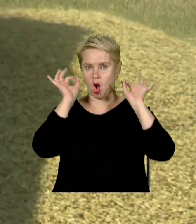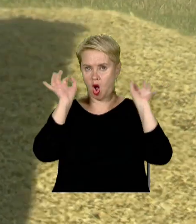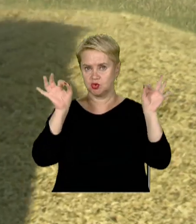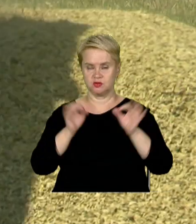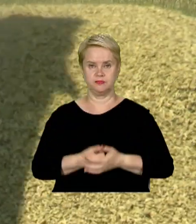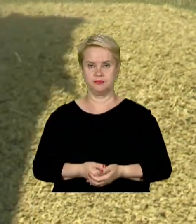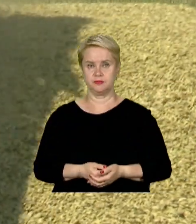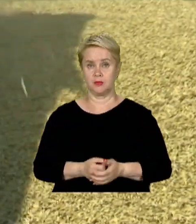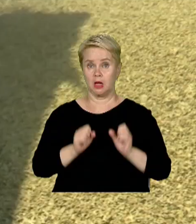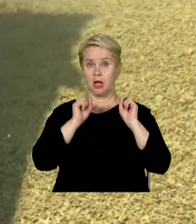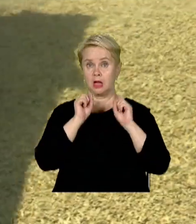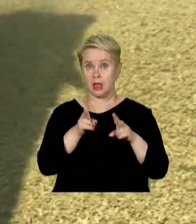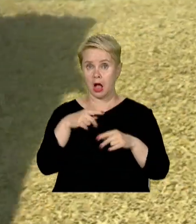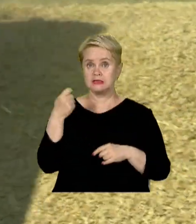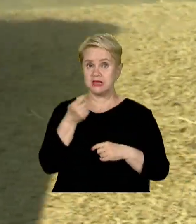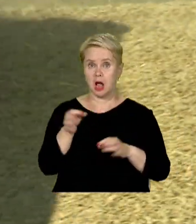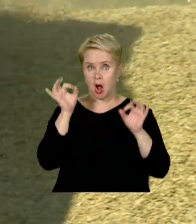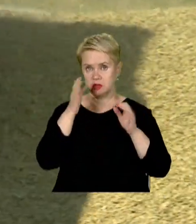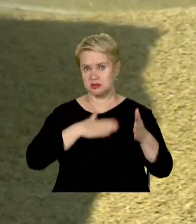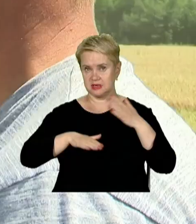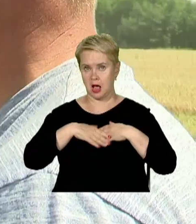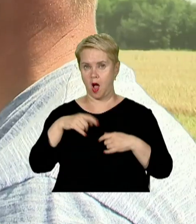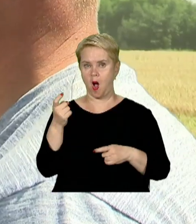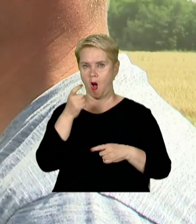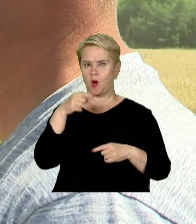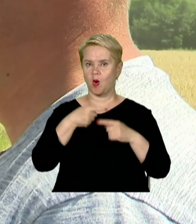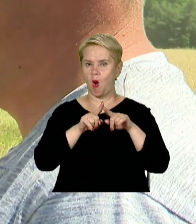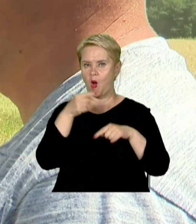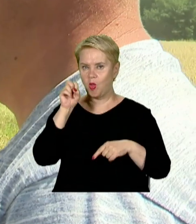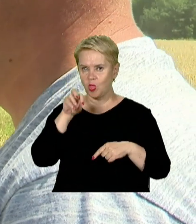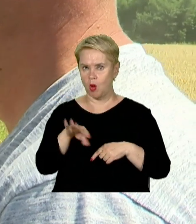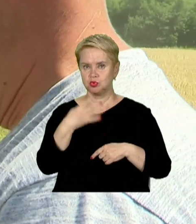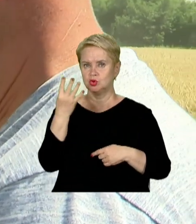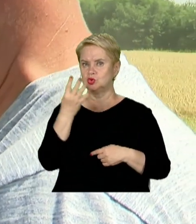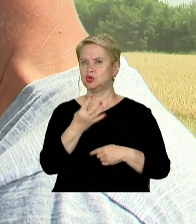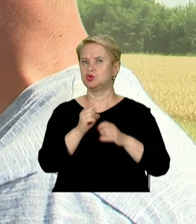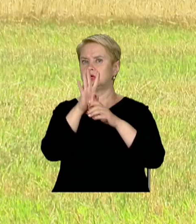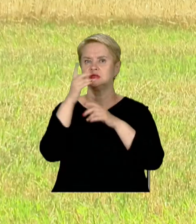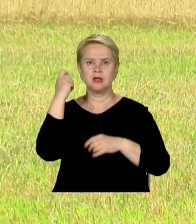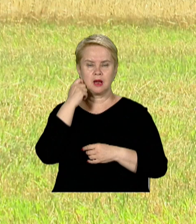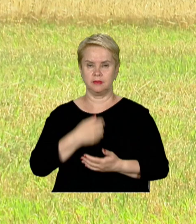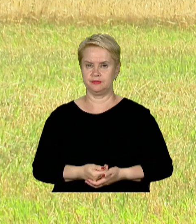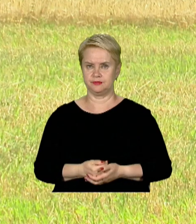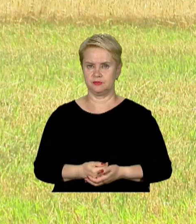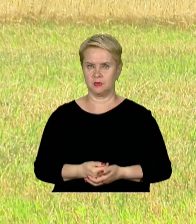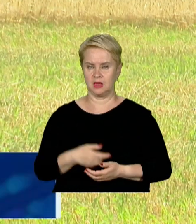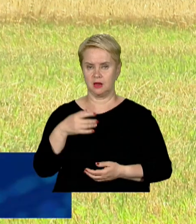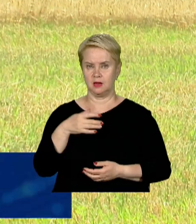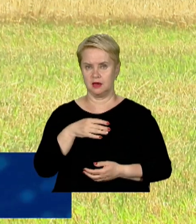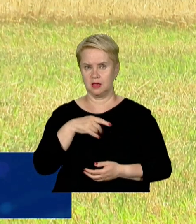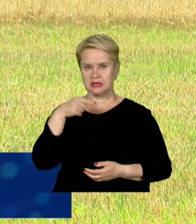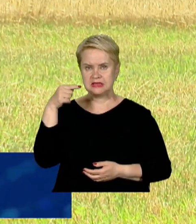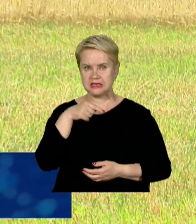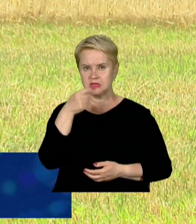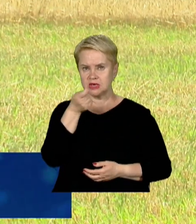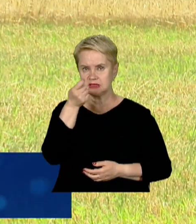качественніше. Якістю самого зерна тішиться і агроном. Він жнивує уже 14-й рік. Маса тисячі